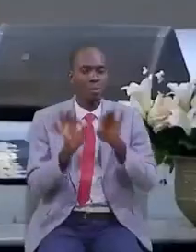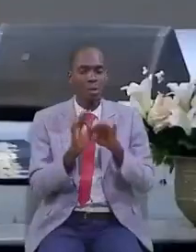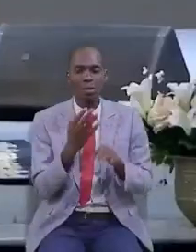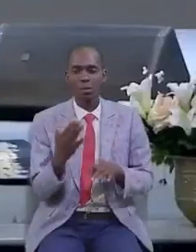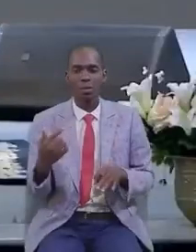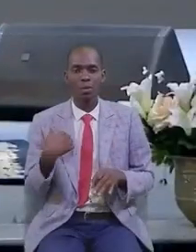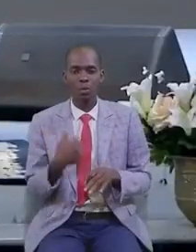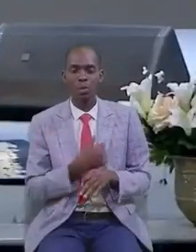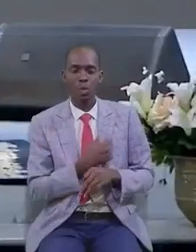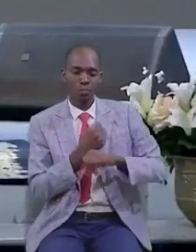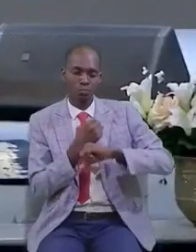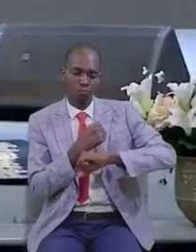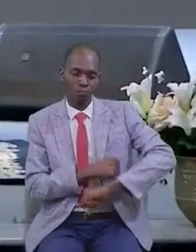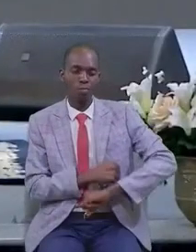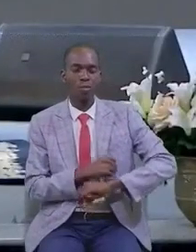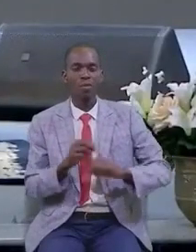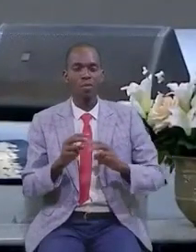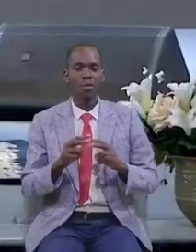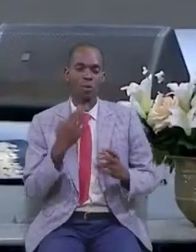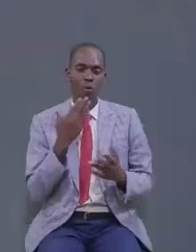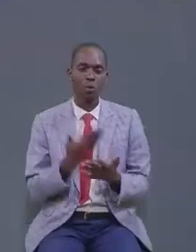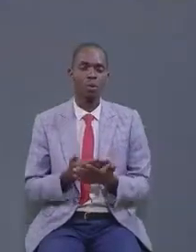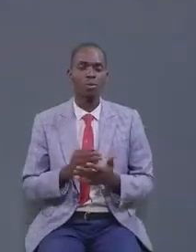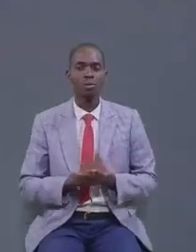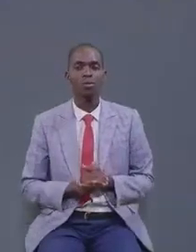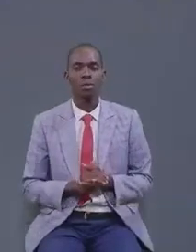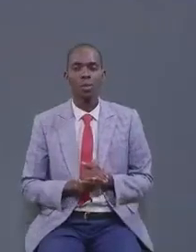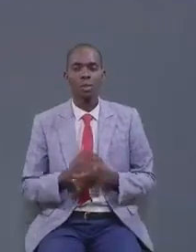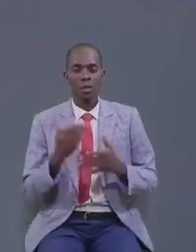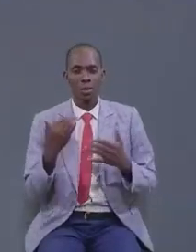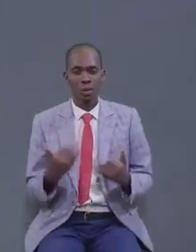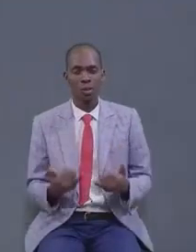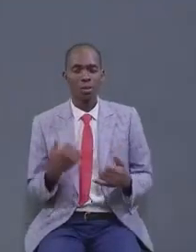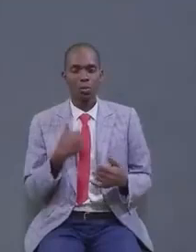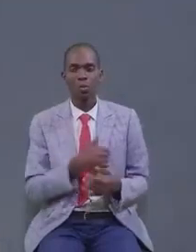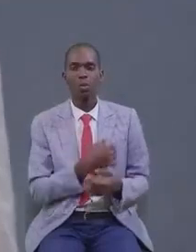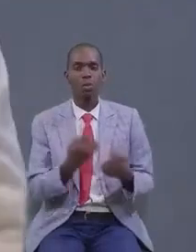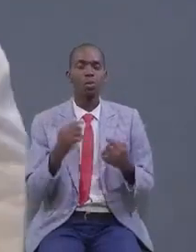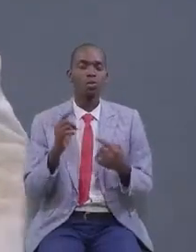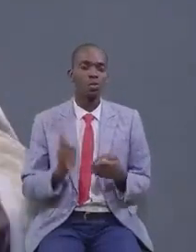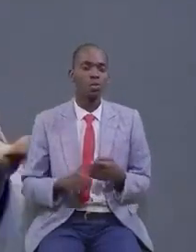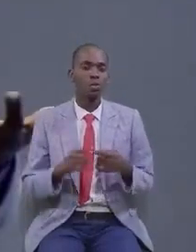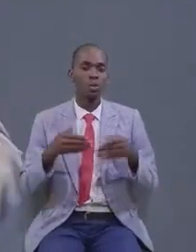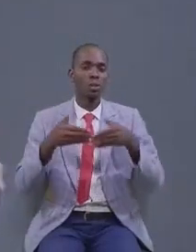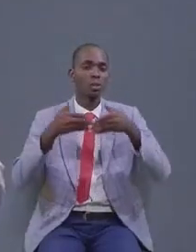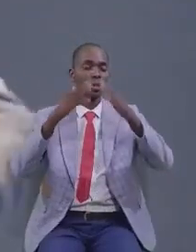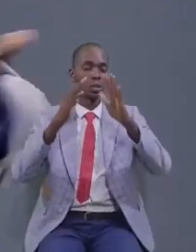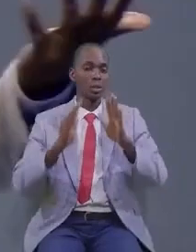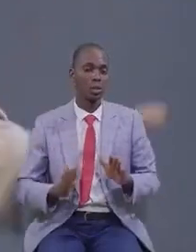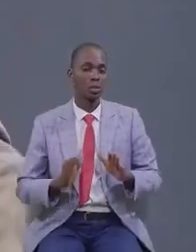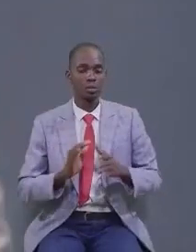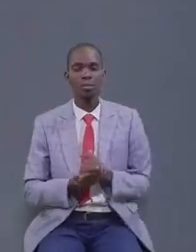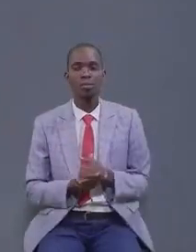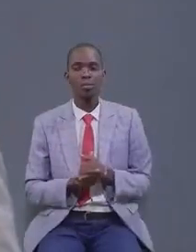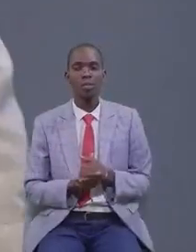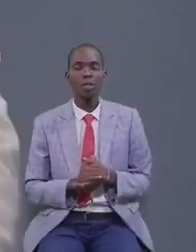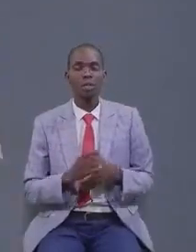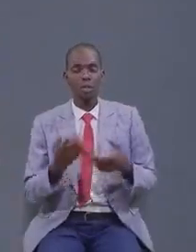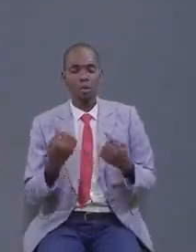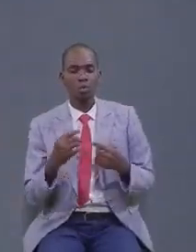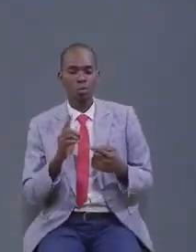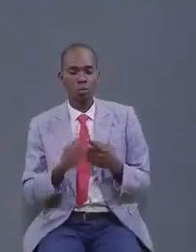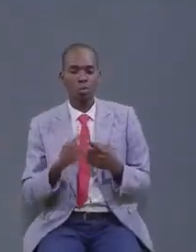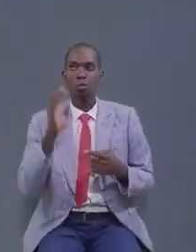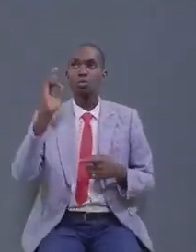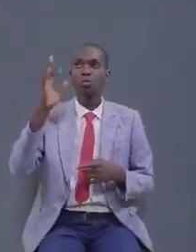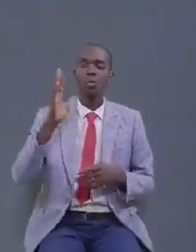మీద గమనించుకోవాల్సిన ప్రాముఖ్యమైన సంగతులు ఇవి. నౌ వి కమ్ టు లీడర్‌షిప్. అప్పుడు మనం నాయకత్వంలోకి వస్తున్నాం. టు మినిస్టర్స్.